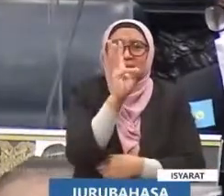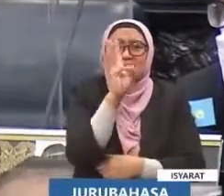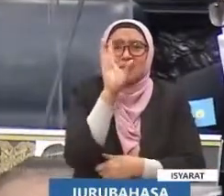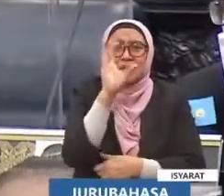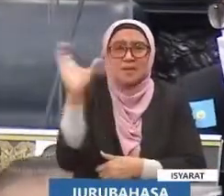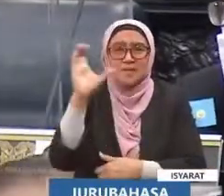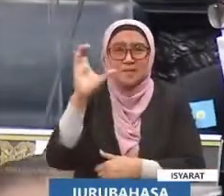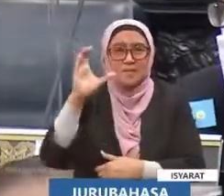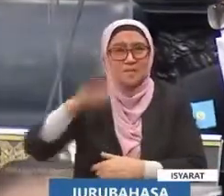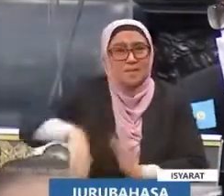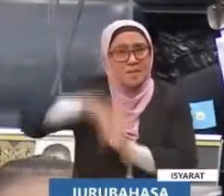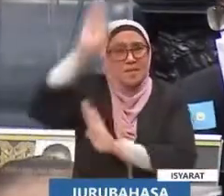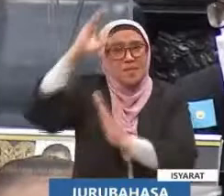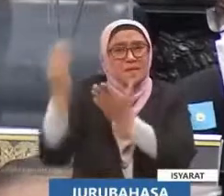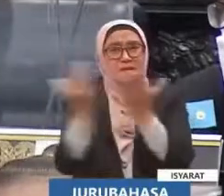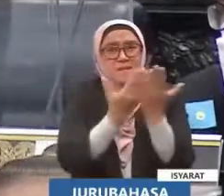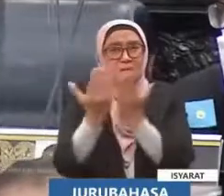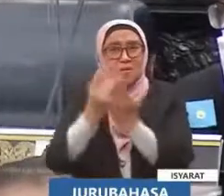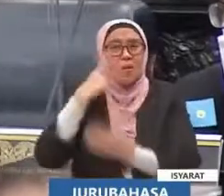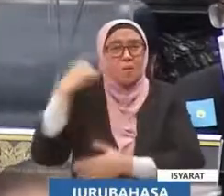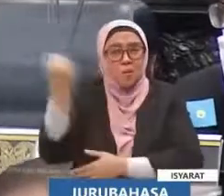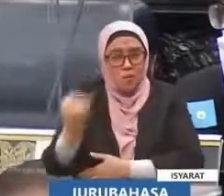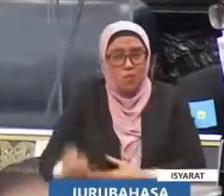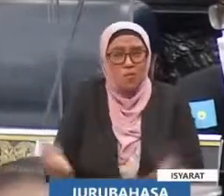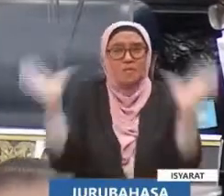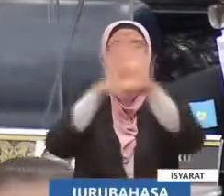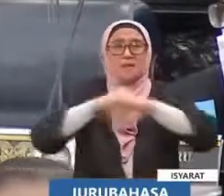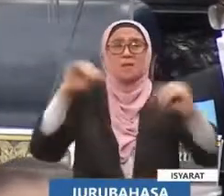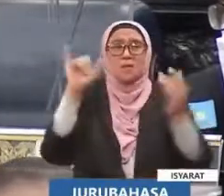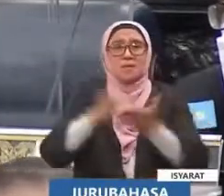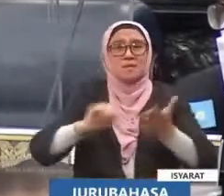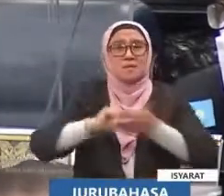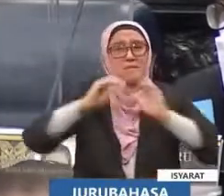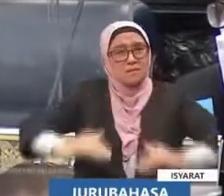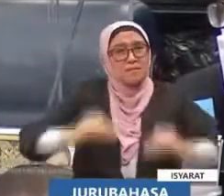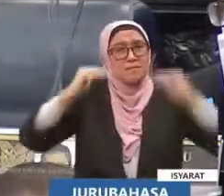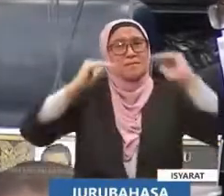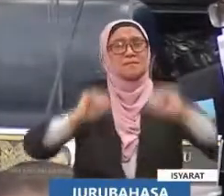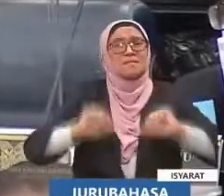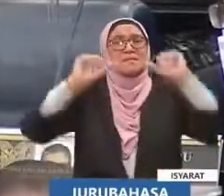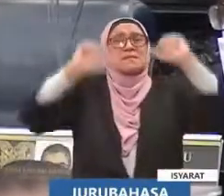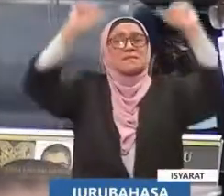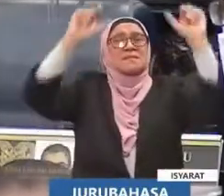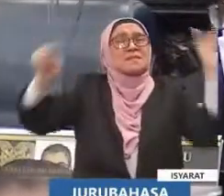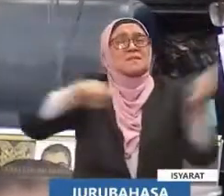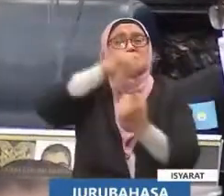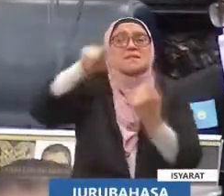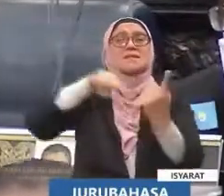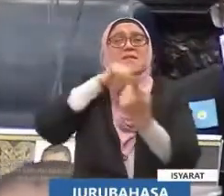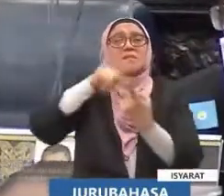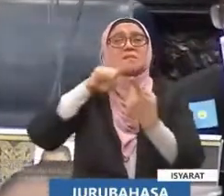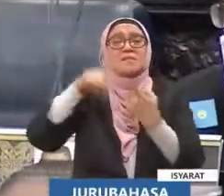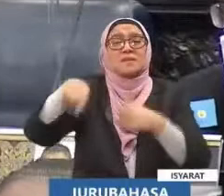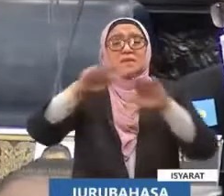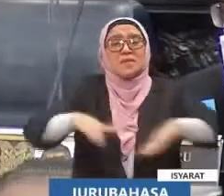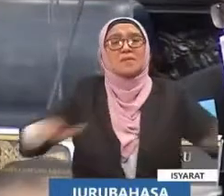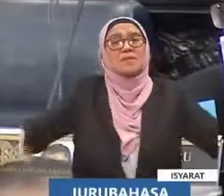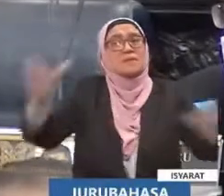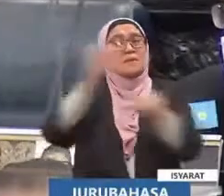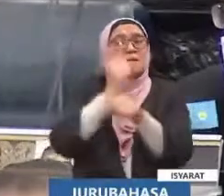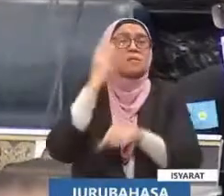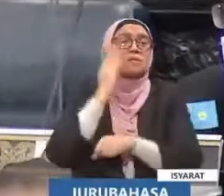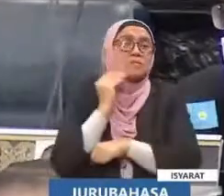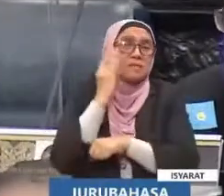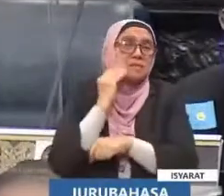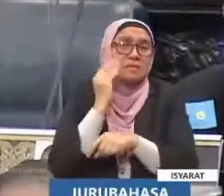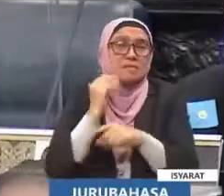sekolah time this Rawa akan di baik bule dan setan sampai bilang ke itu murid-murid akan dapat menikmati